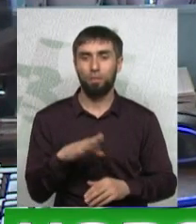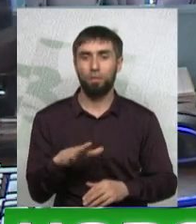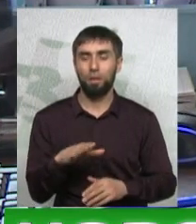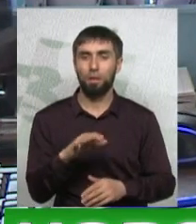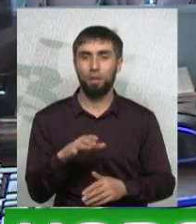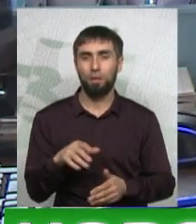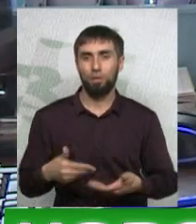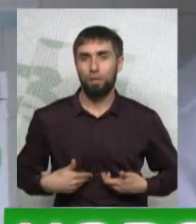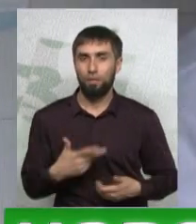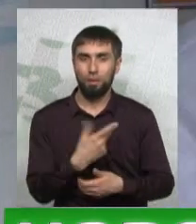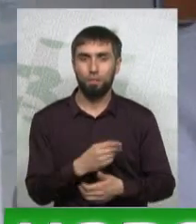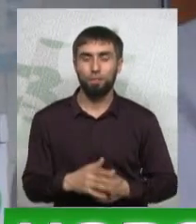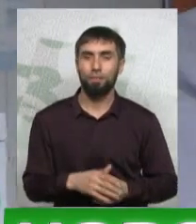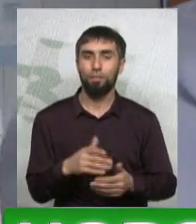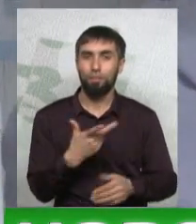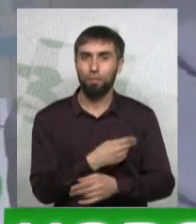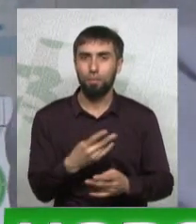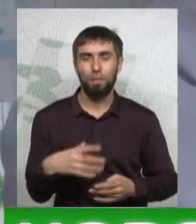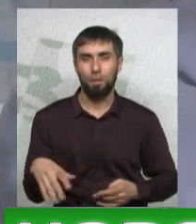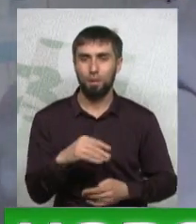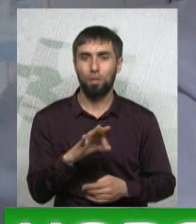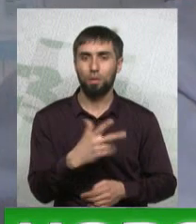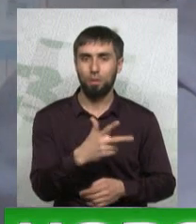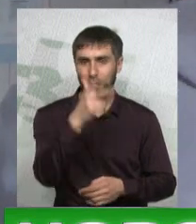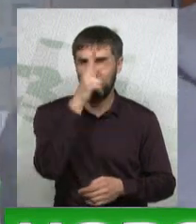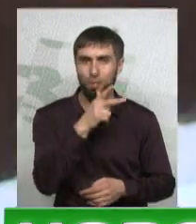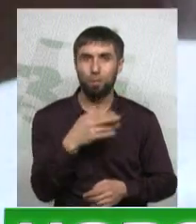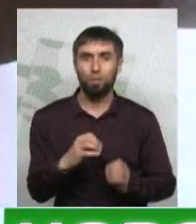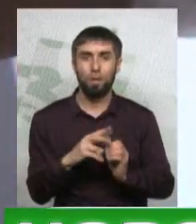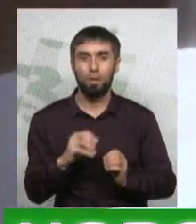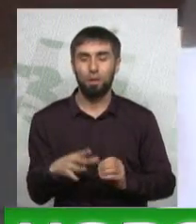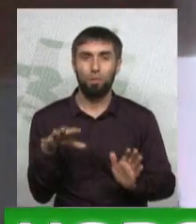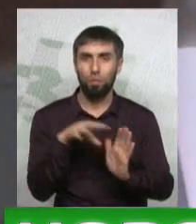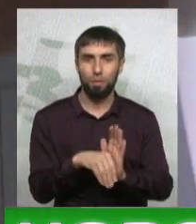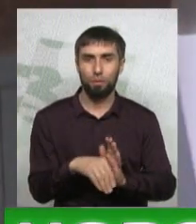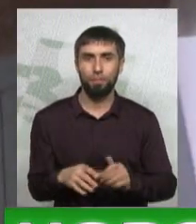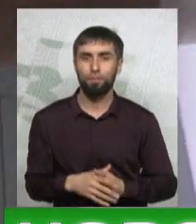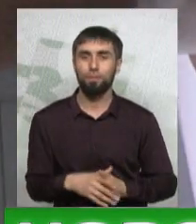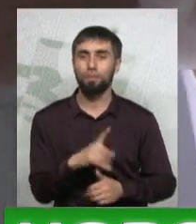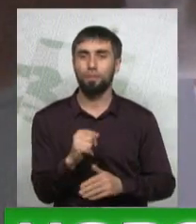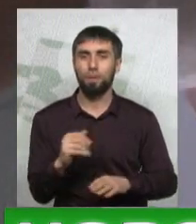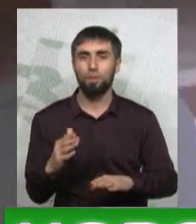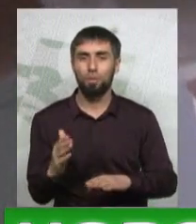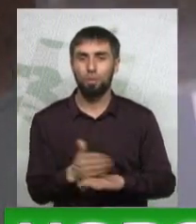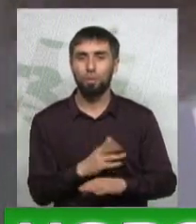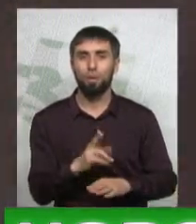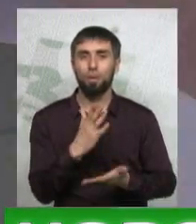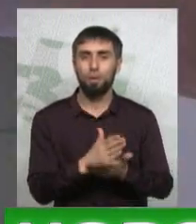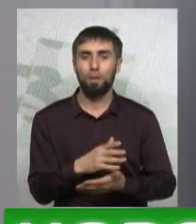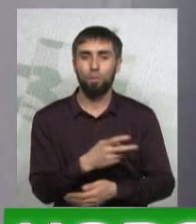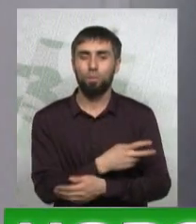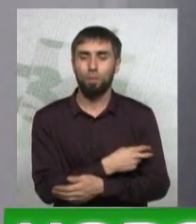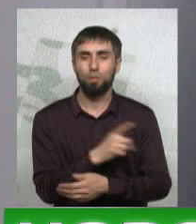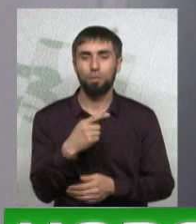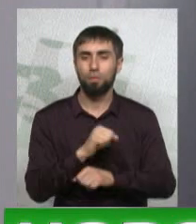есть инактивированной вакцине. Привить должны всех от 3 месяцев до 10 лет включительно, за исключением тех, у кого есть